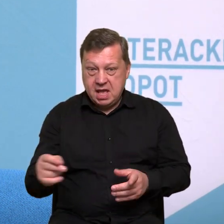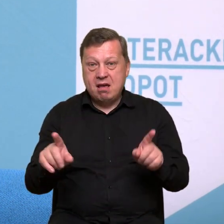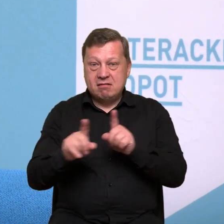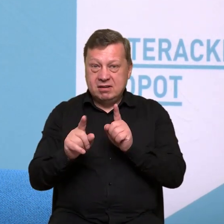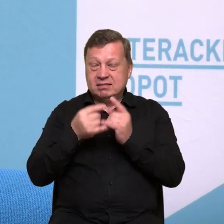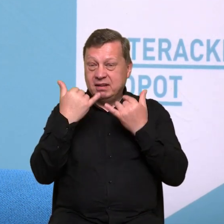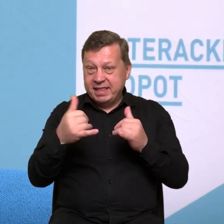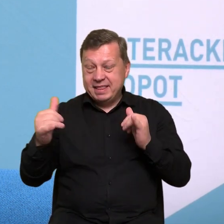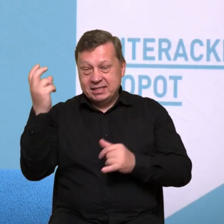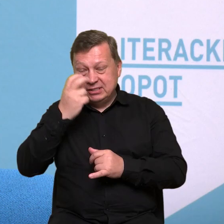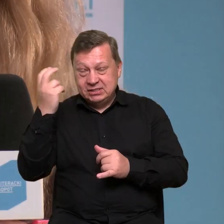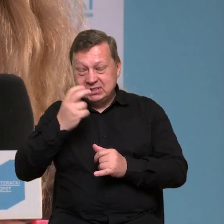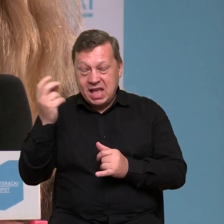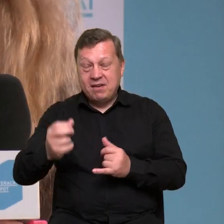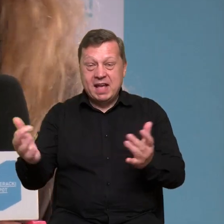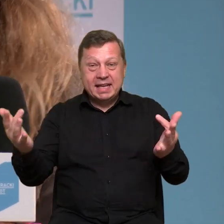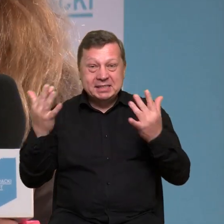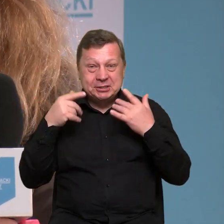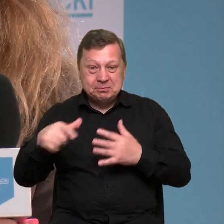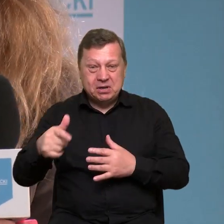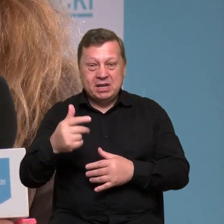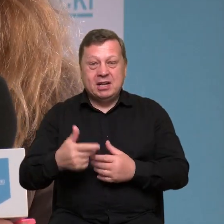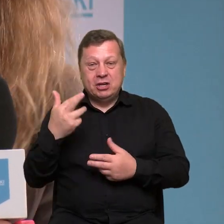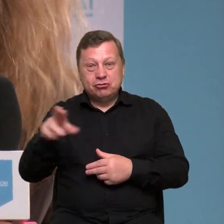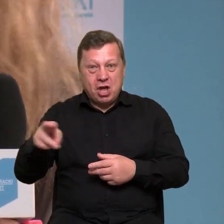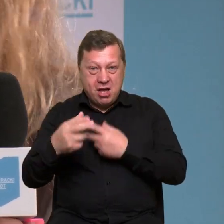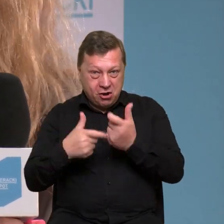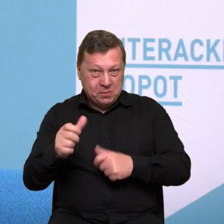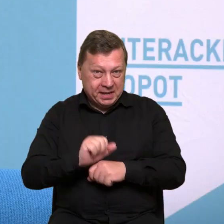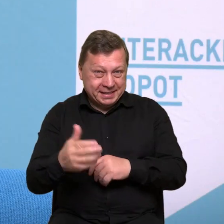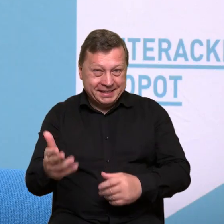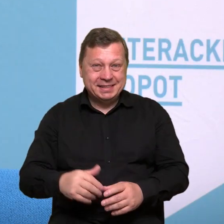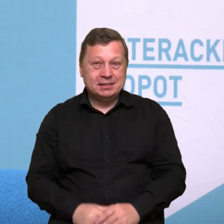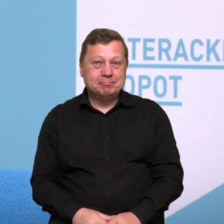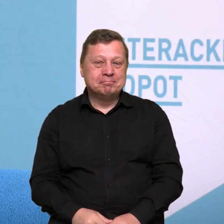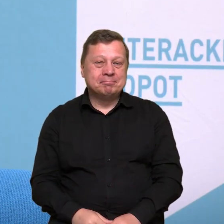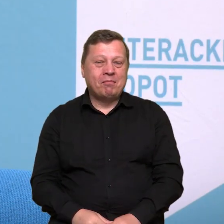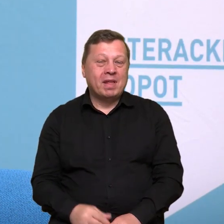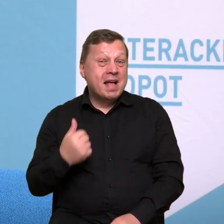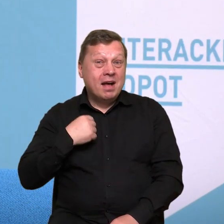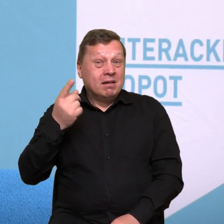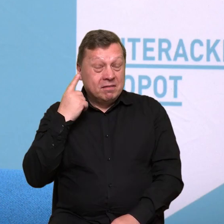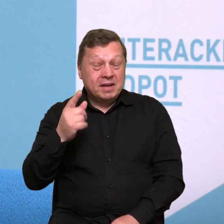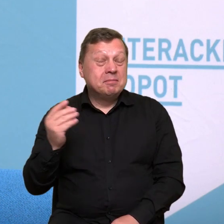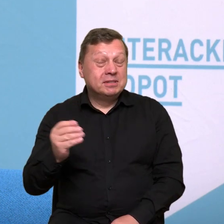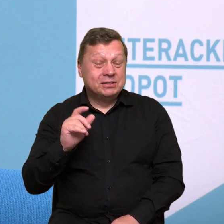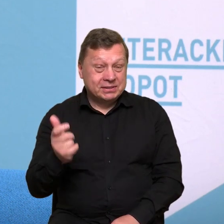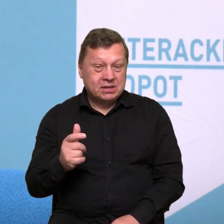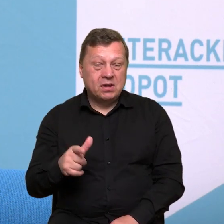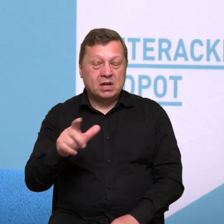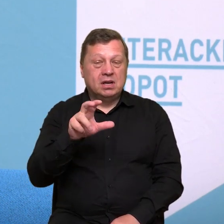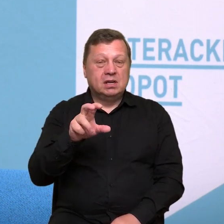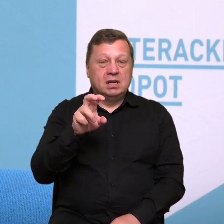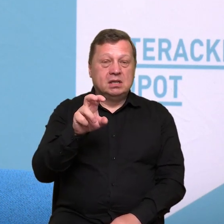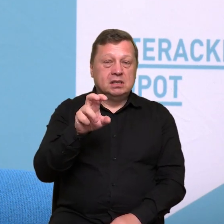dużo innych bardzo ciekawych, inspirujących rzeczy. I wiem też, że na przykład